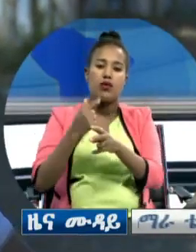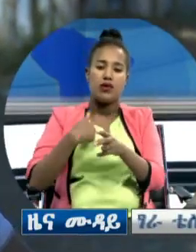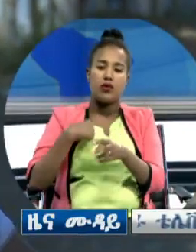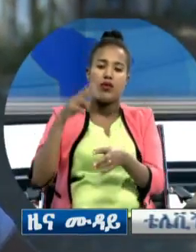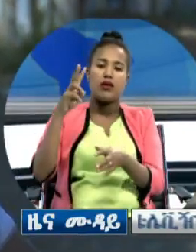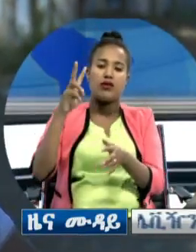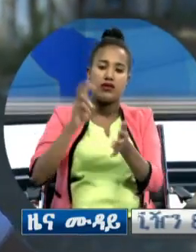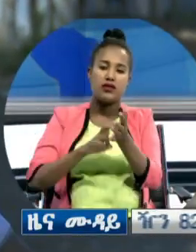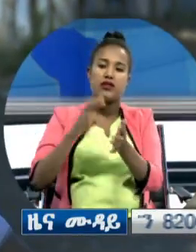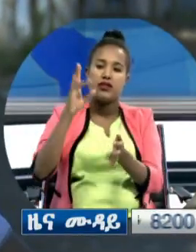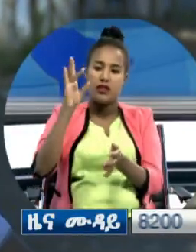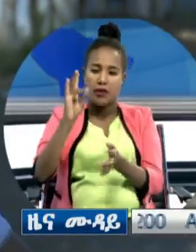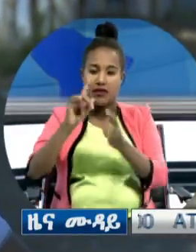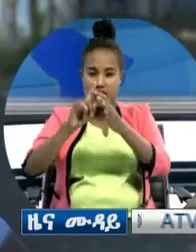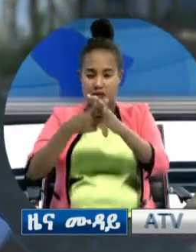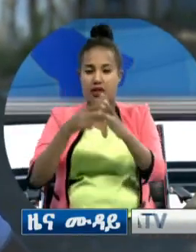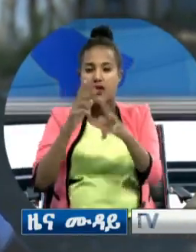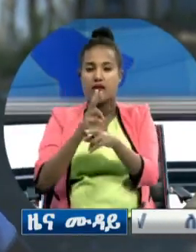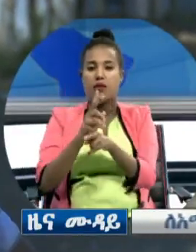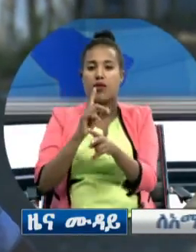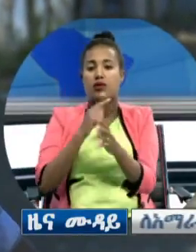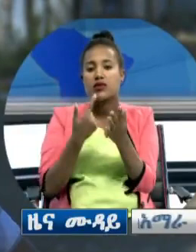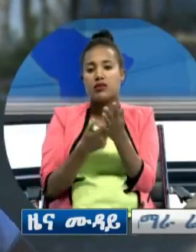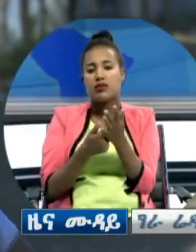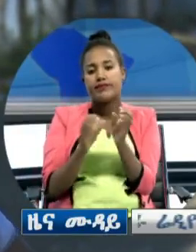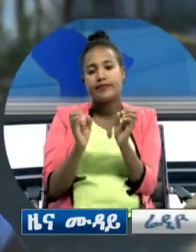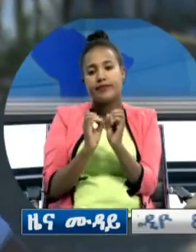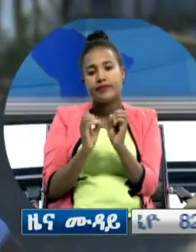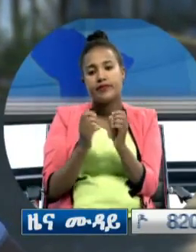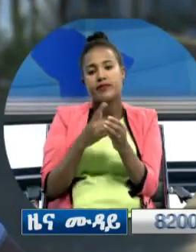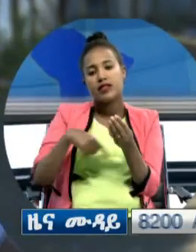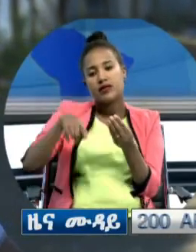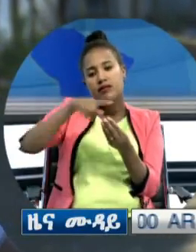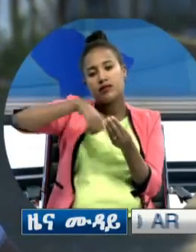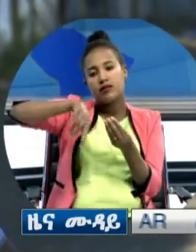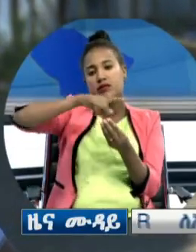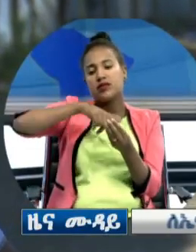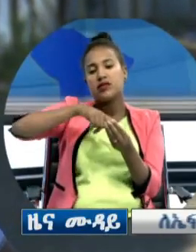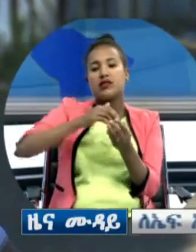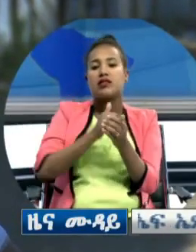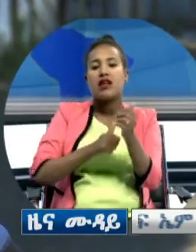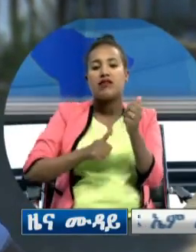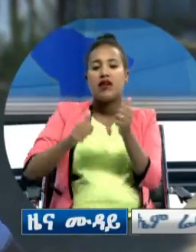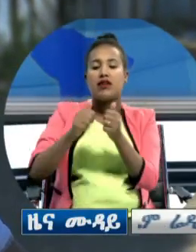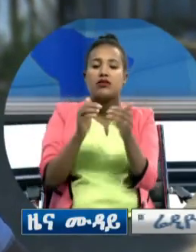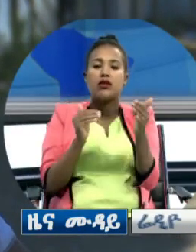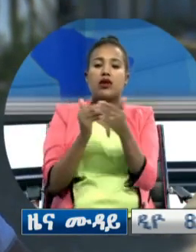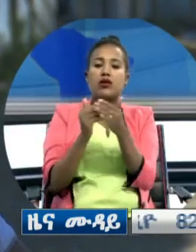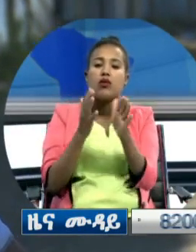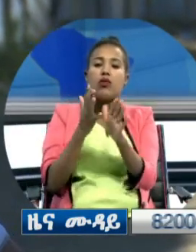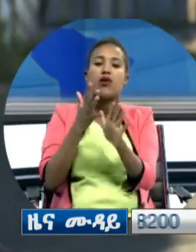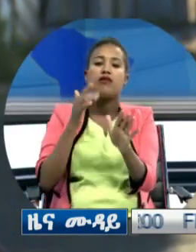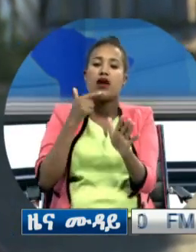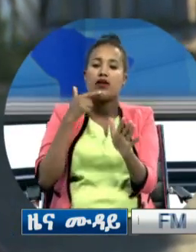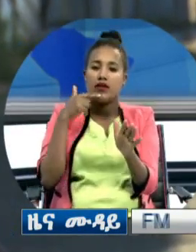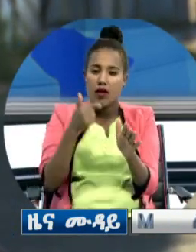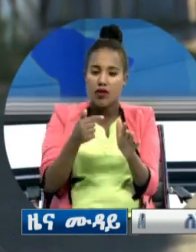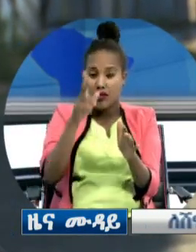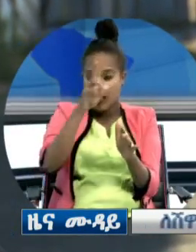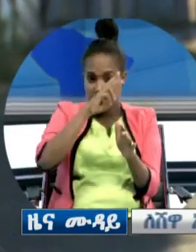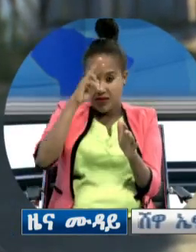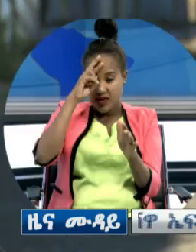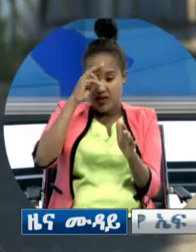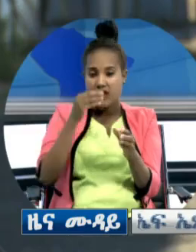የጀመርኩት። ከዛ ጀምሮ ይሄው ባጠገባችን በላያችን ላይ ያልፋል። በቃ ድርሷቹ አለ ወራፋ ይሉናል። ምክንያት